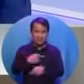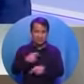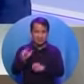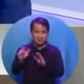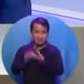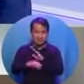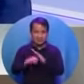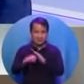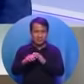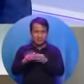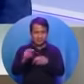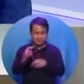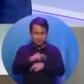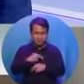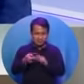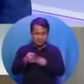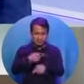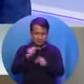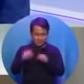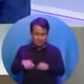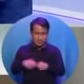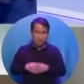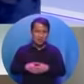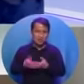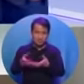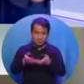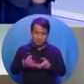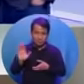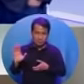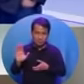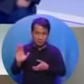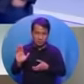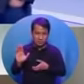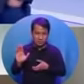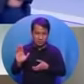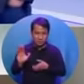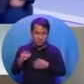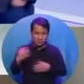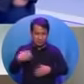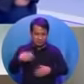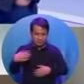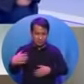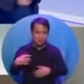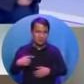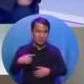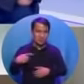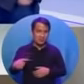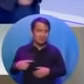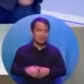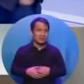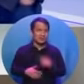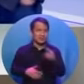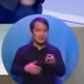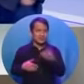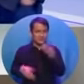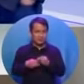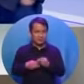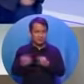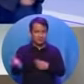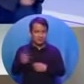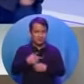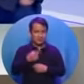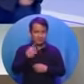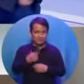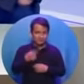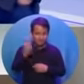criminology. Opo, criminology. Gusto mong maging police? Opo. Ayun. Okay. At ito naman